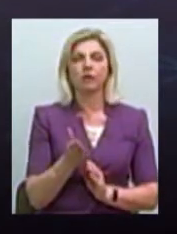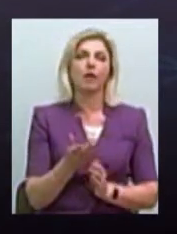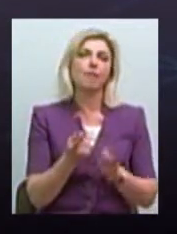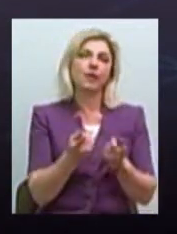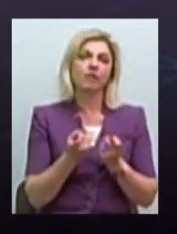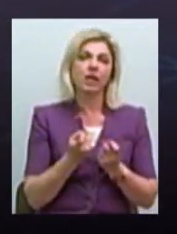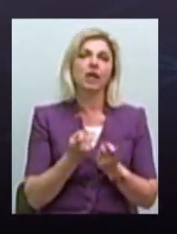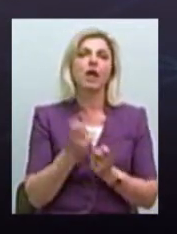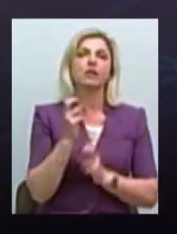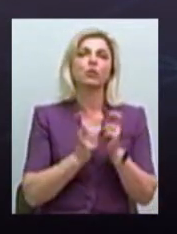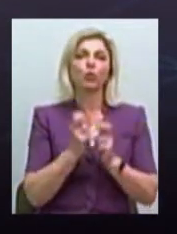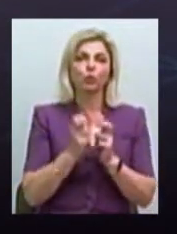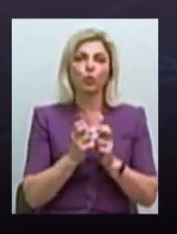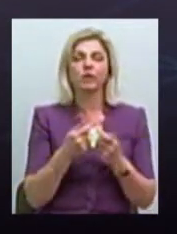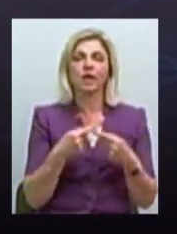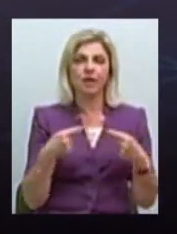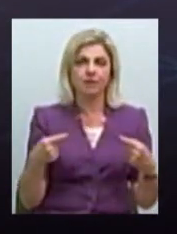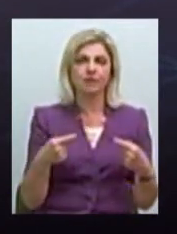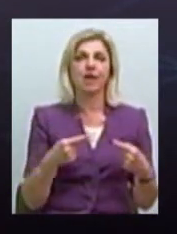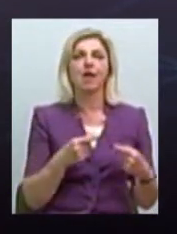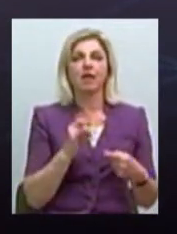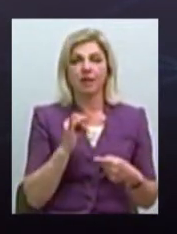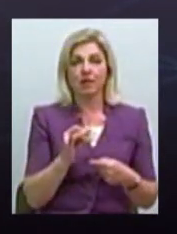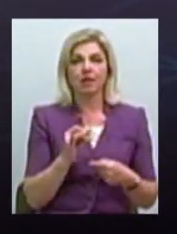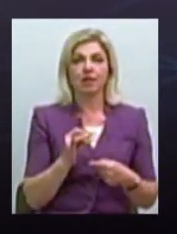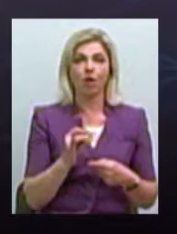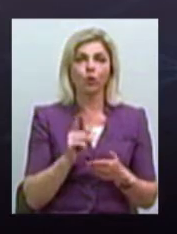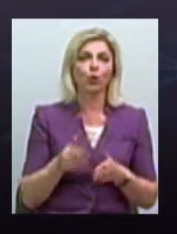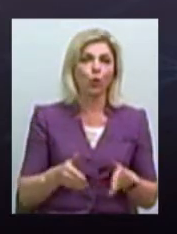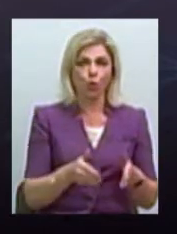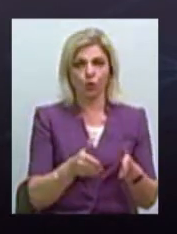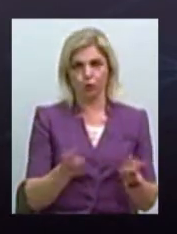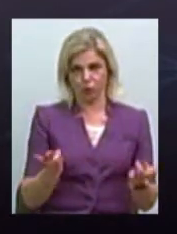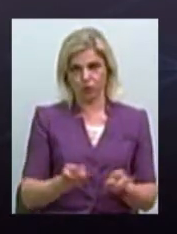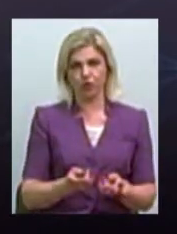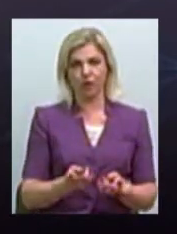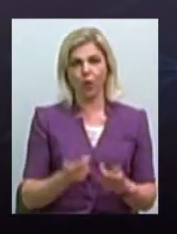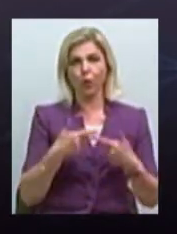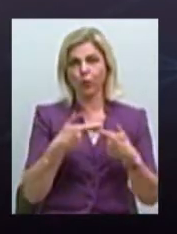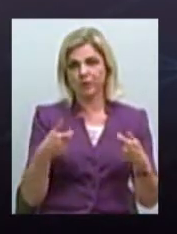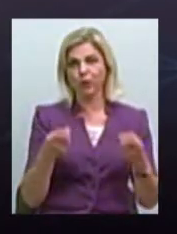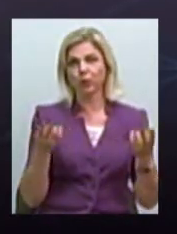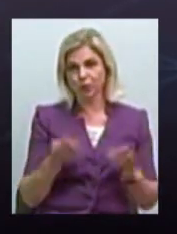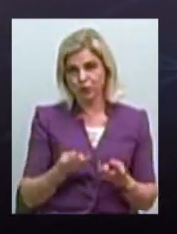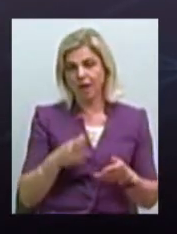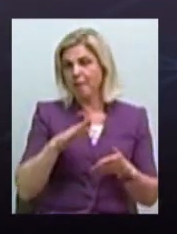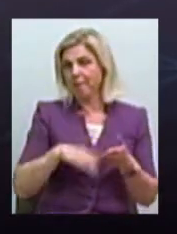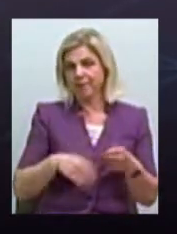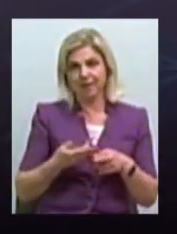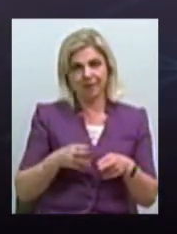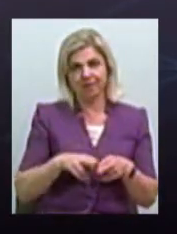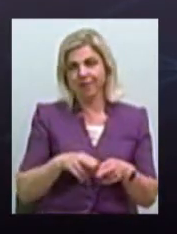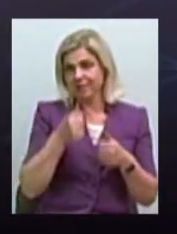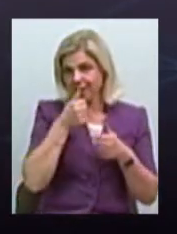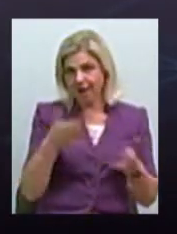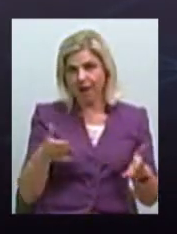подтягиваться инфраструктурные моменты. Конечно же, дороги нужны. Гостиницы нужны, без этого никак, но это